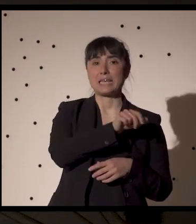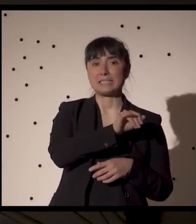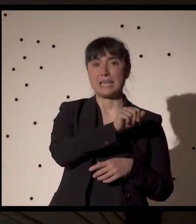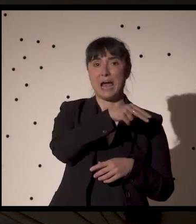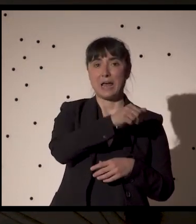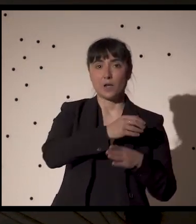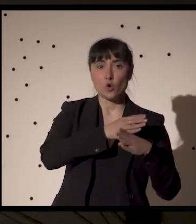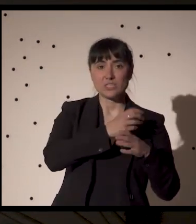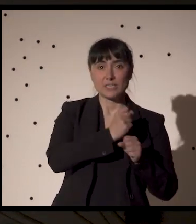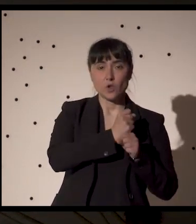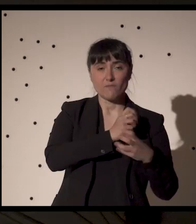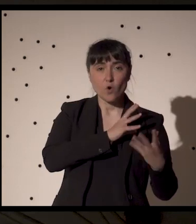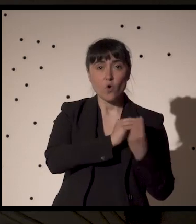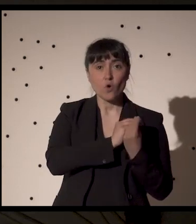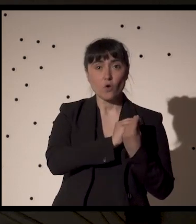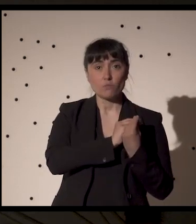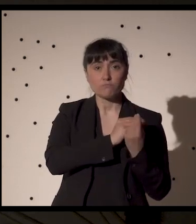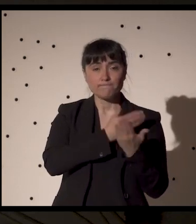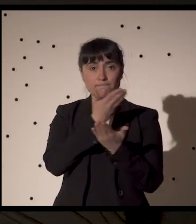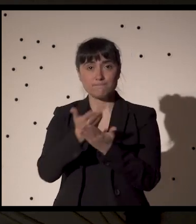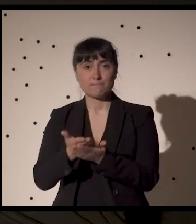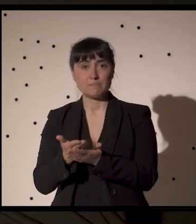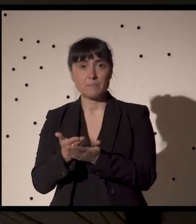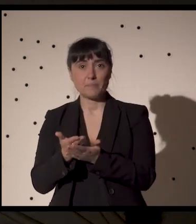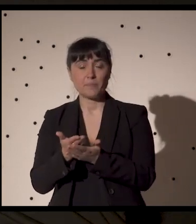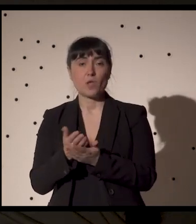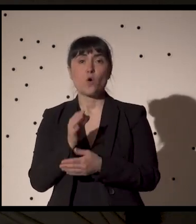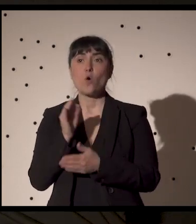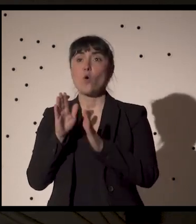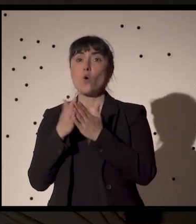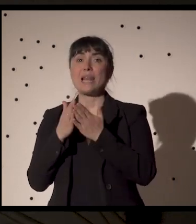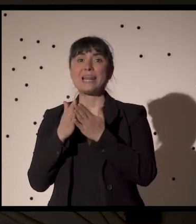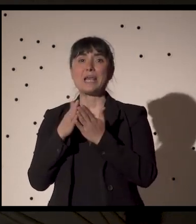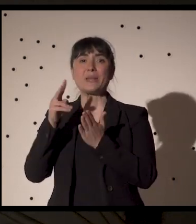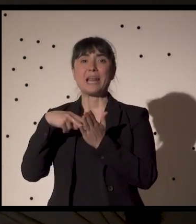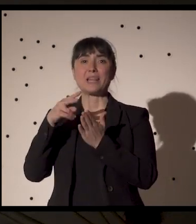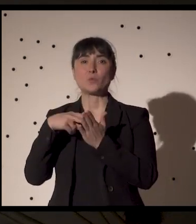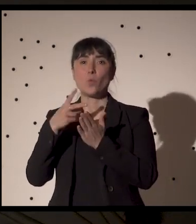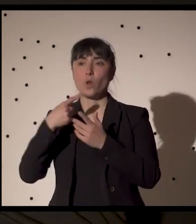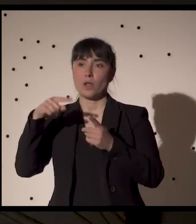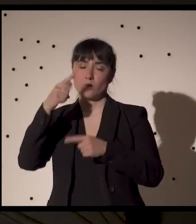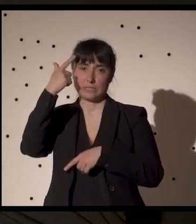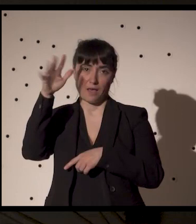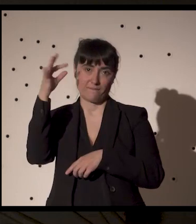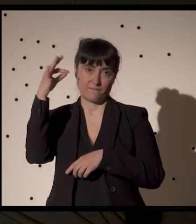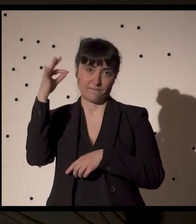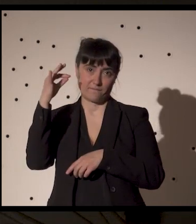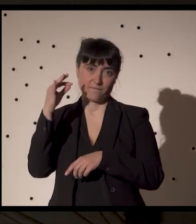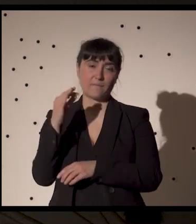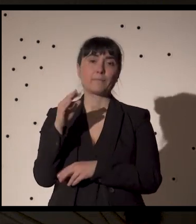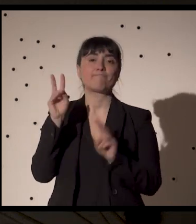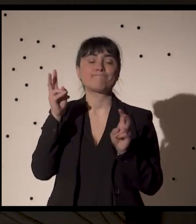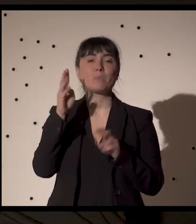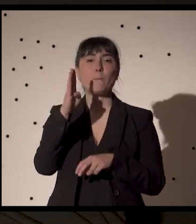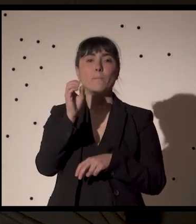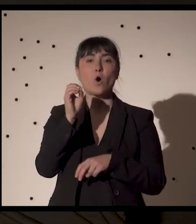rassegna di promozione dei libri della lettura per eccellenza che è boxicity che è un pezzo oramai di Milano straordinario